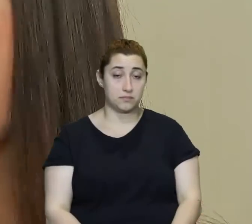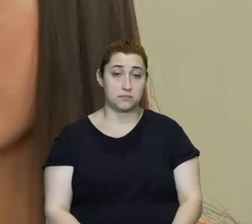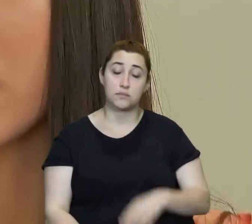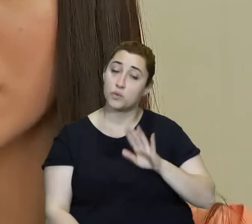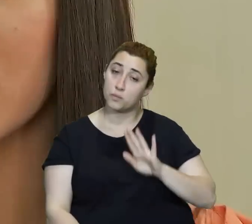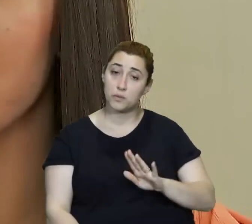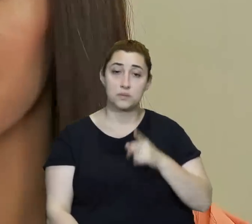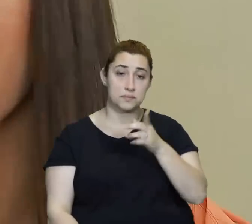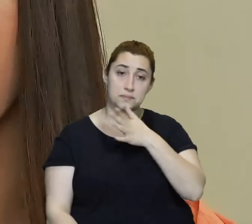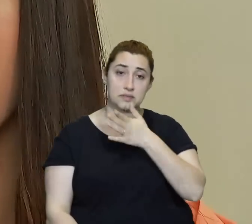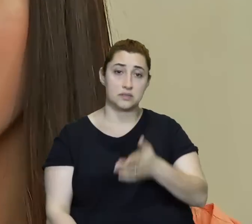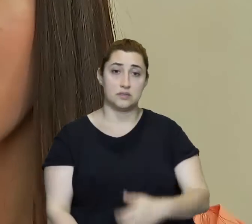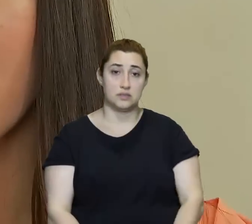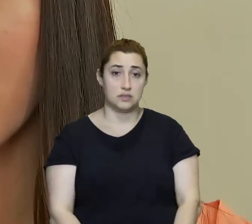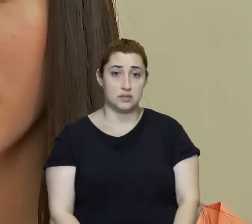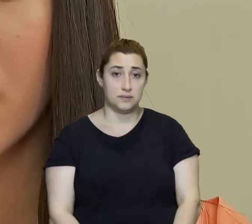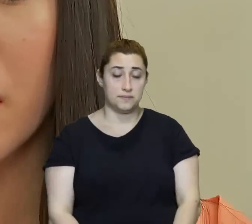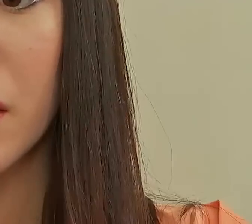Tabii. Siz bilirsiniz.